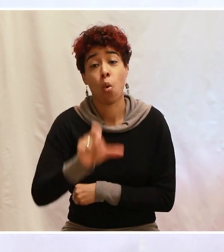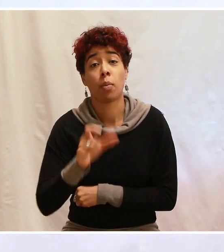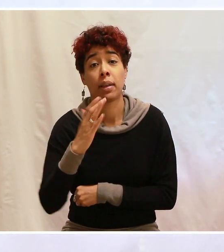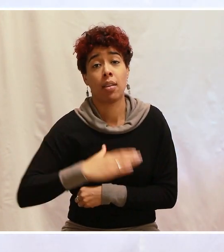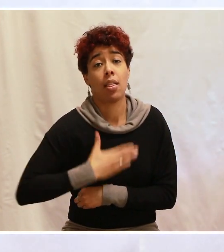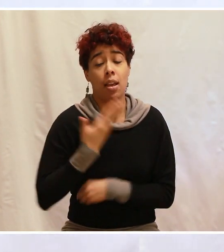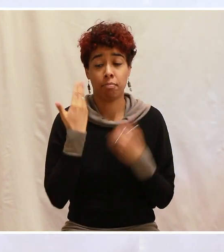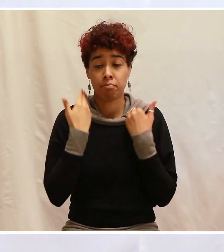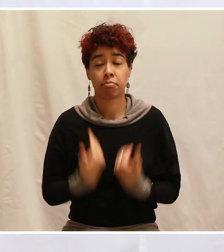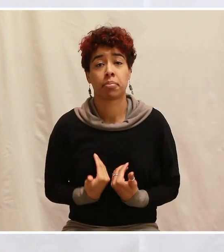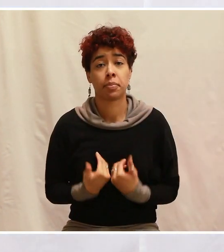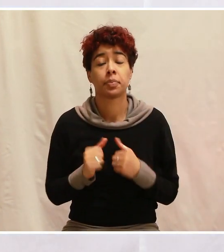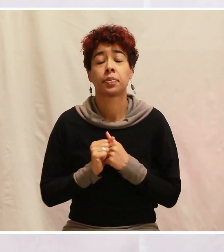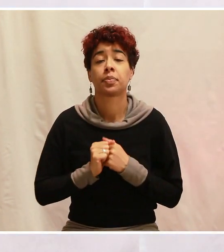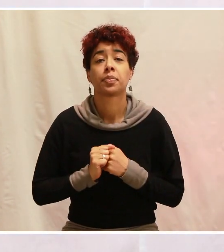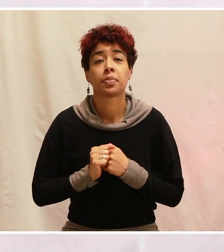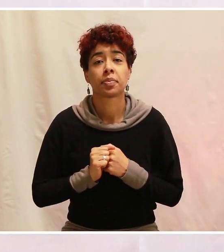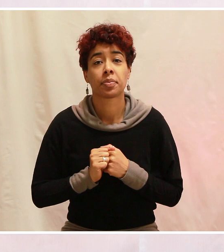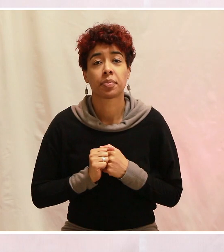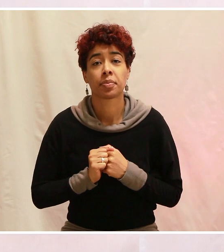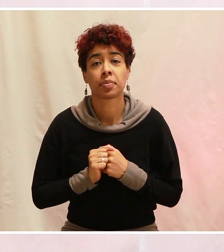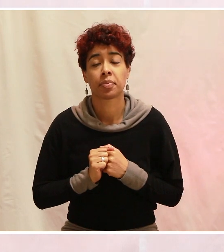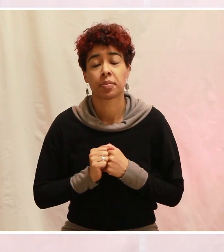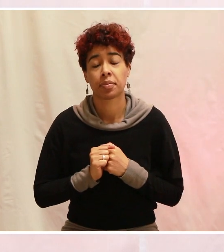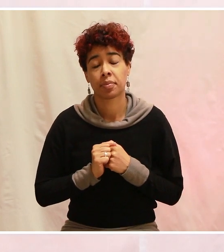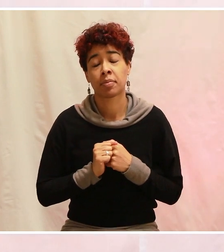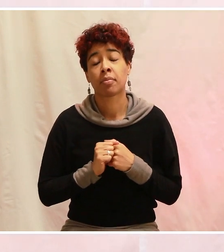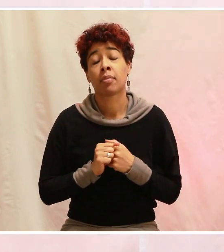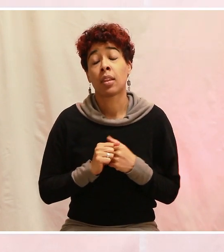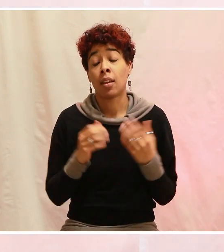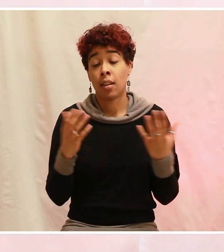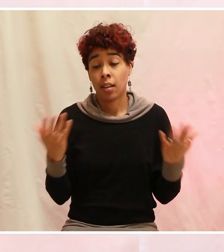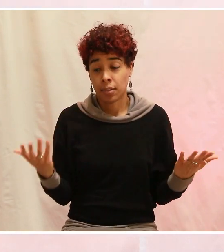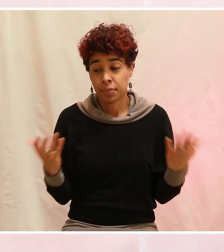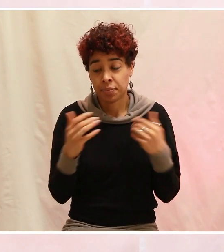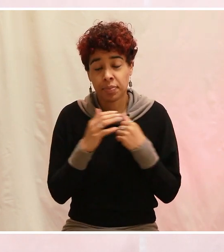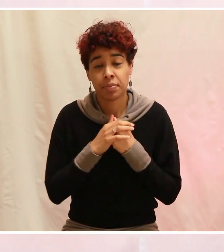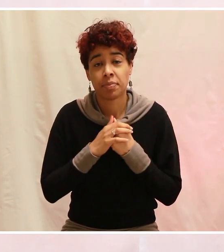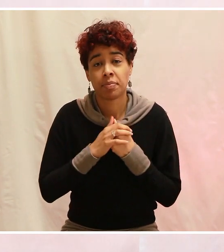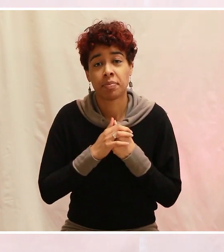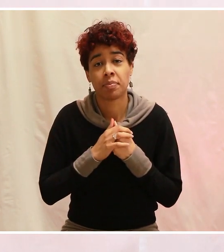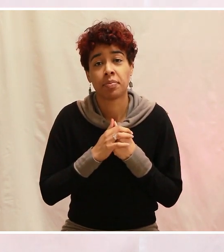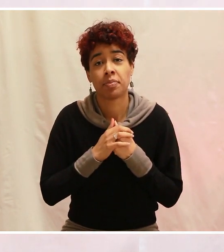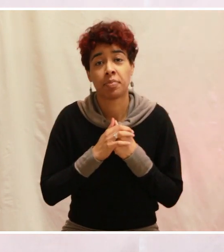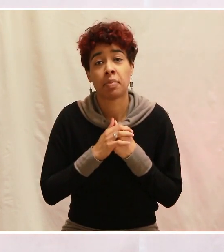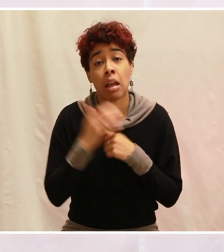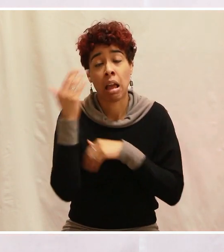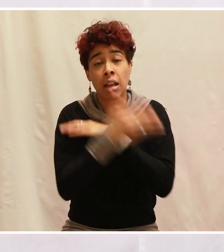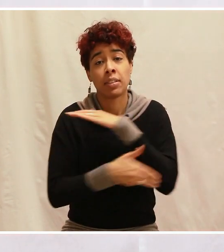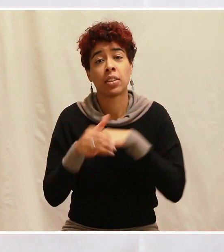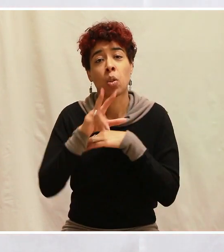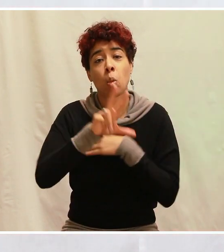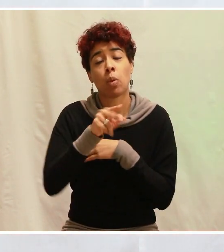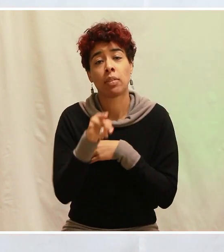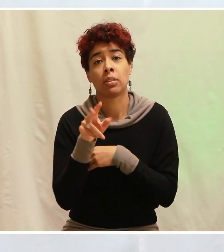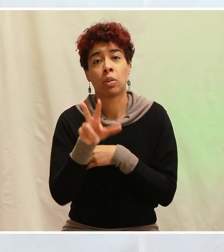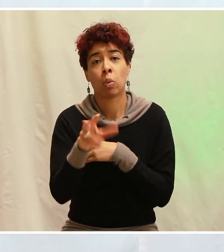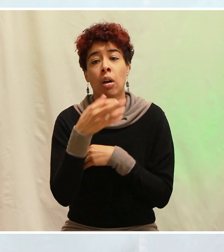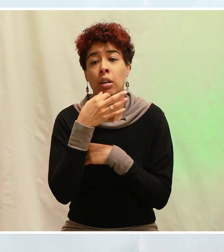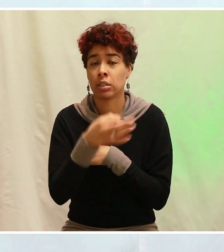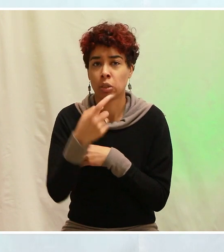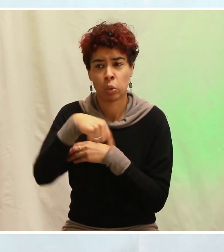Éphésiens 3, 17, 19 nous rappelle dans ce grand passage que nous sommes enracinés et fondés dans l'amour de